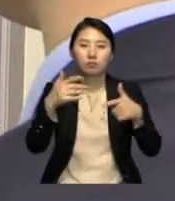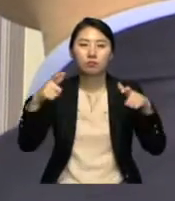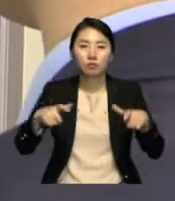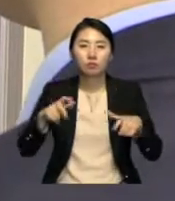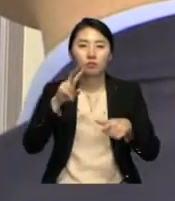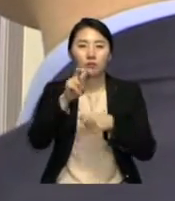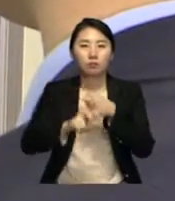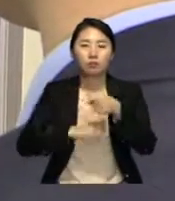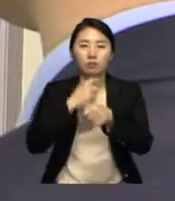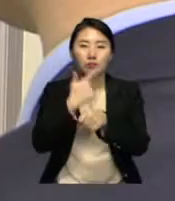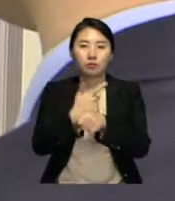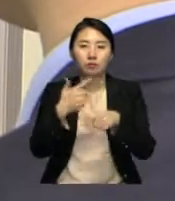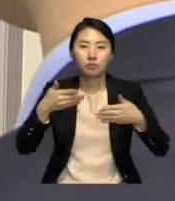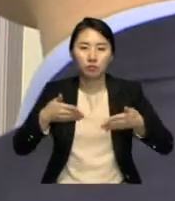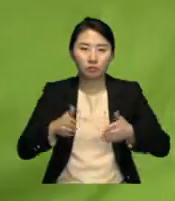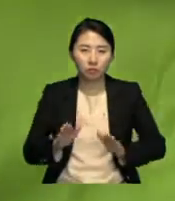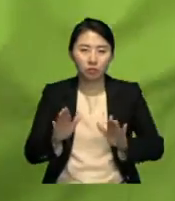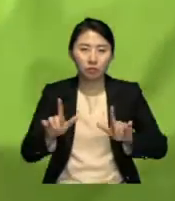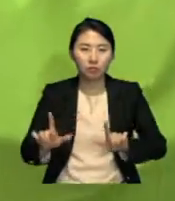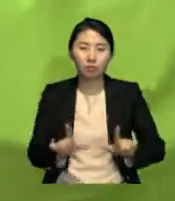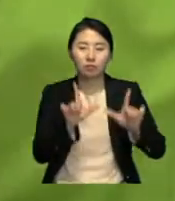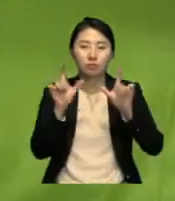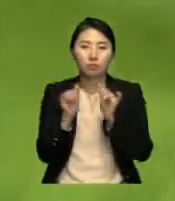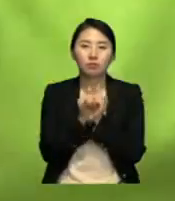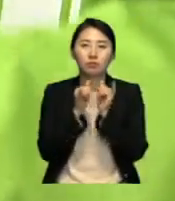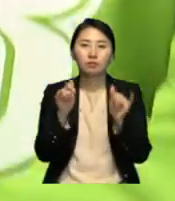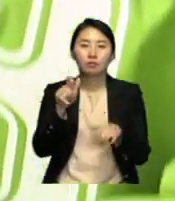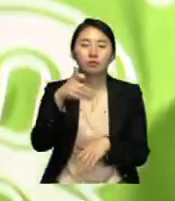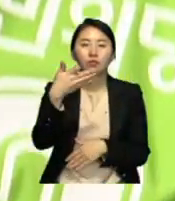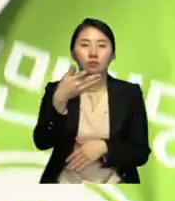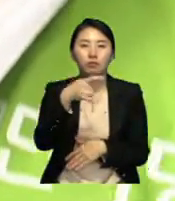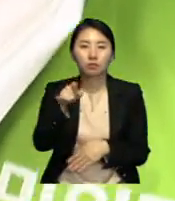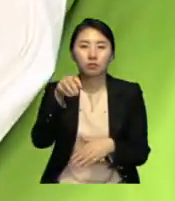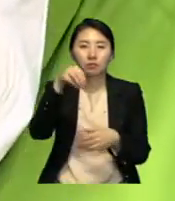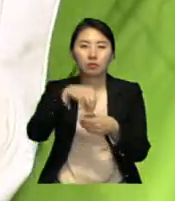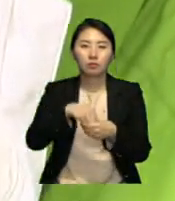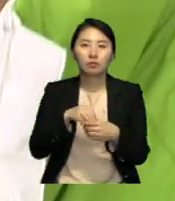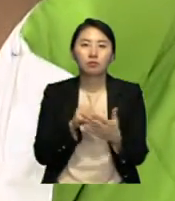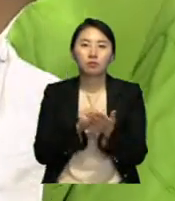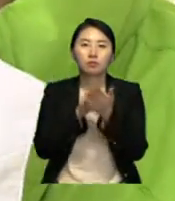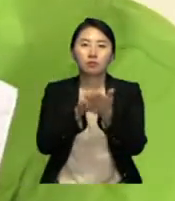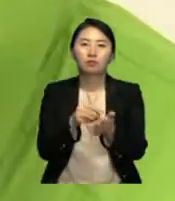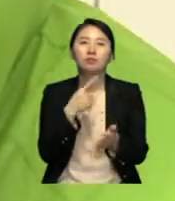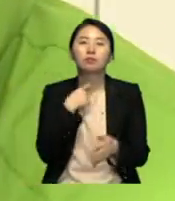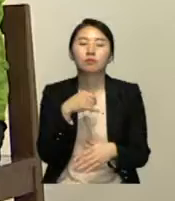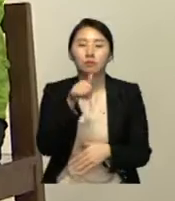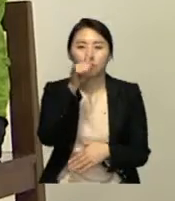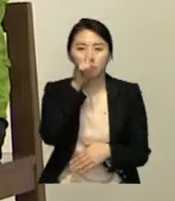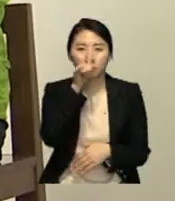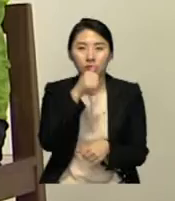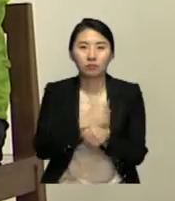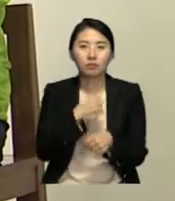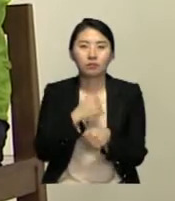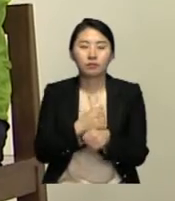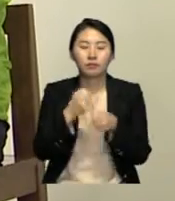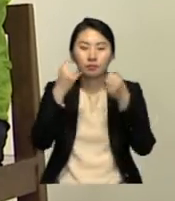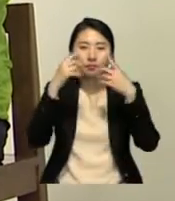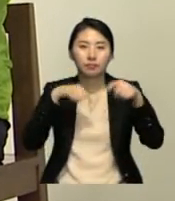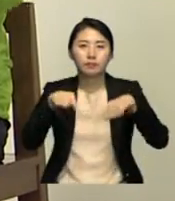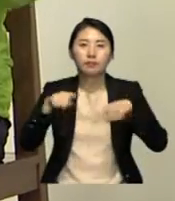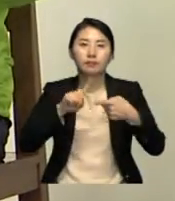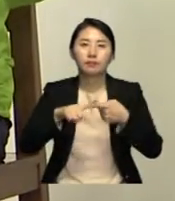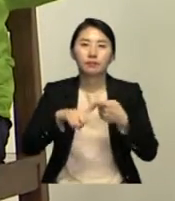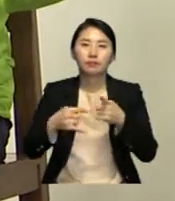26년간 살아온 지역인사 합니다 19대 총선에서 무소속 출마한 바 있는 정 후보는 새로운 정치에 대한